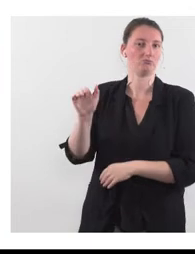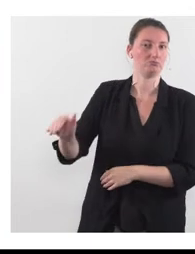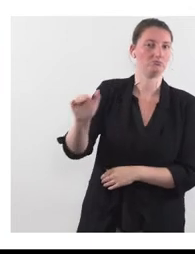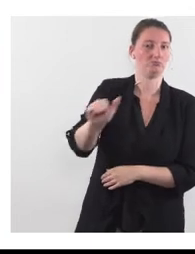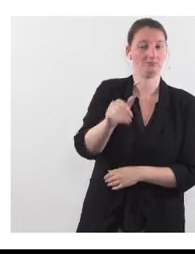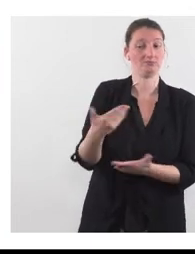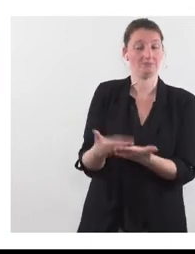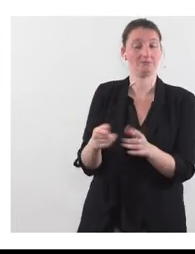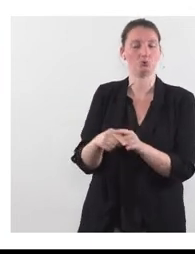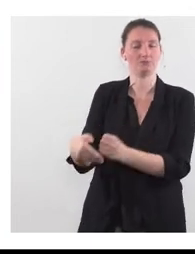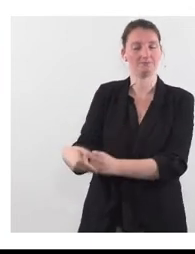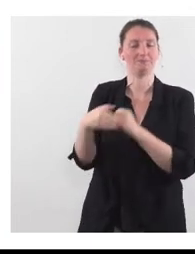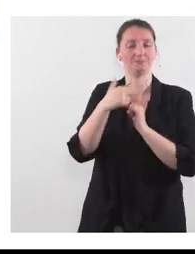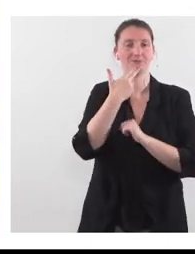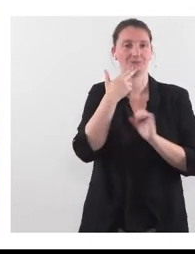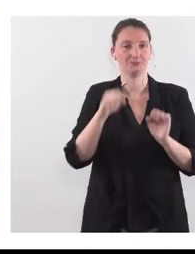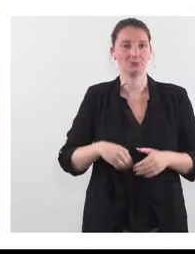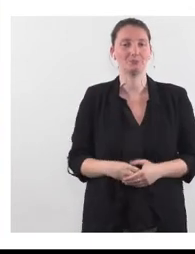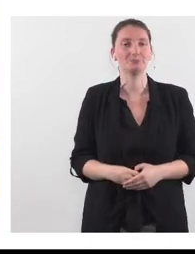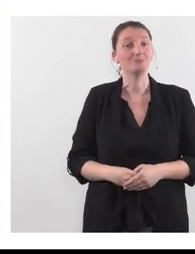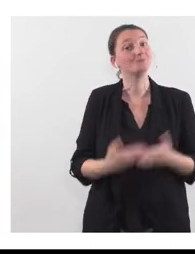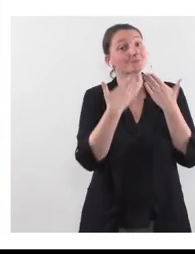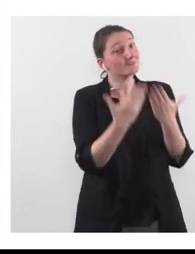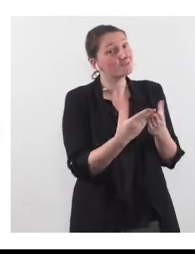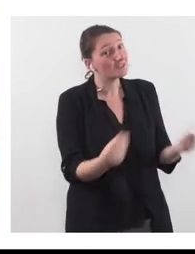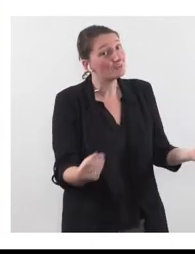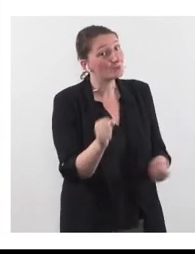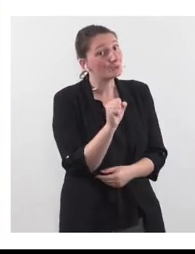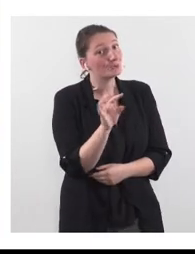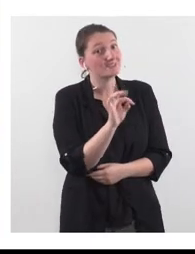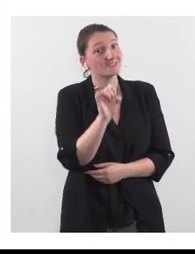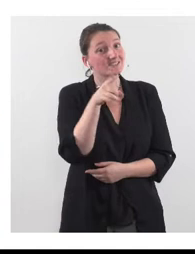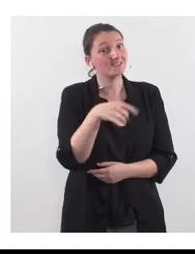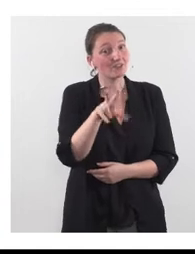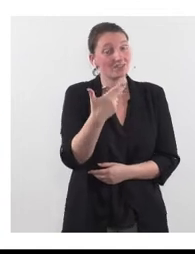être très efficaces. Thank you, Stephen. Patrick,